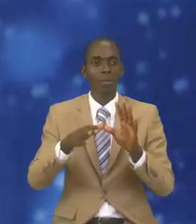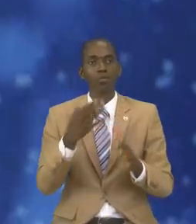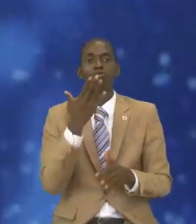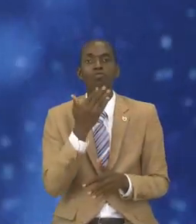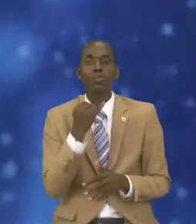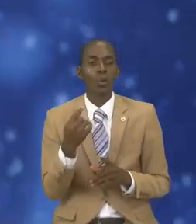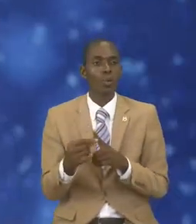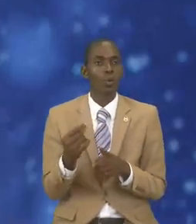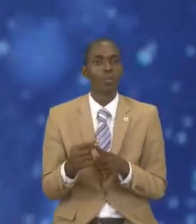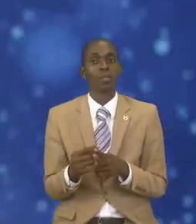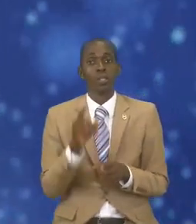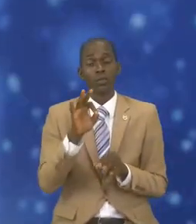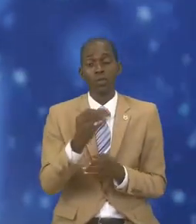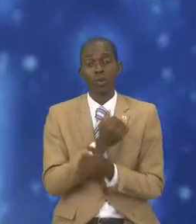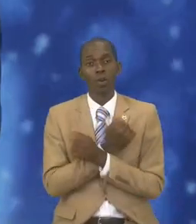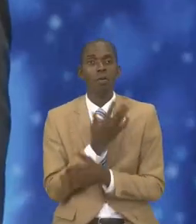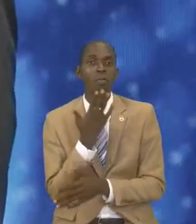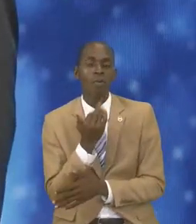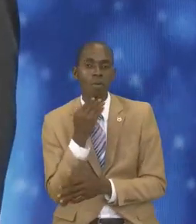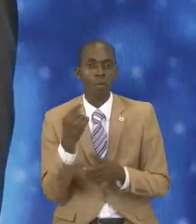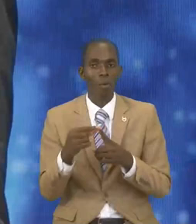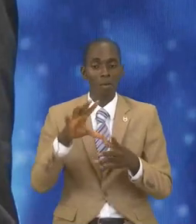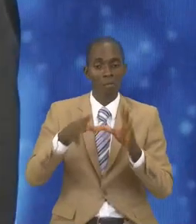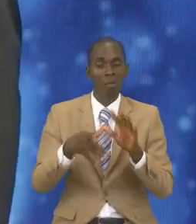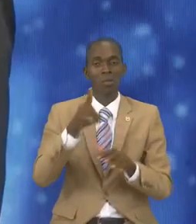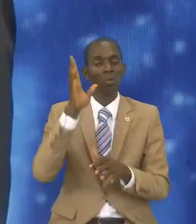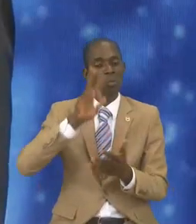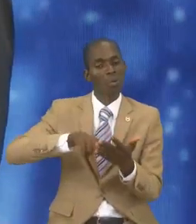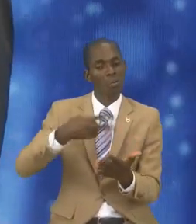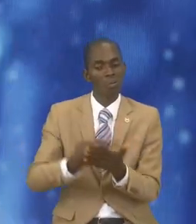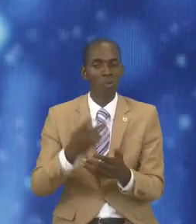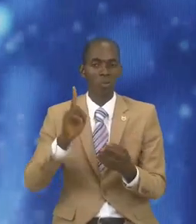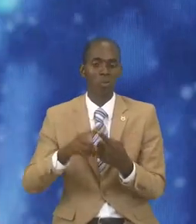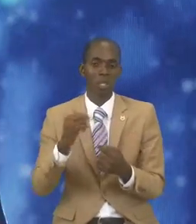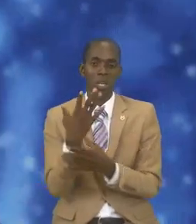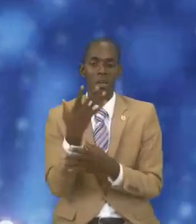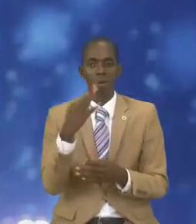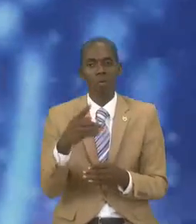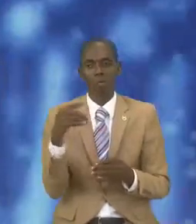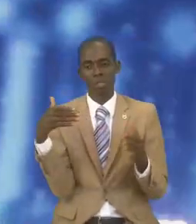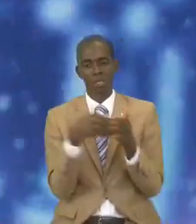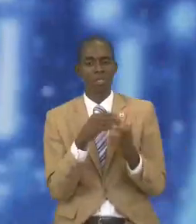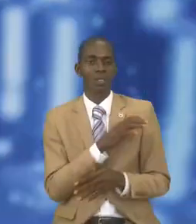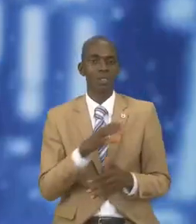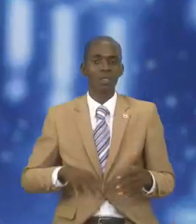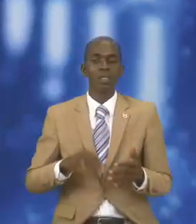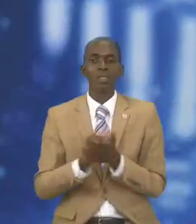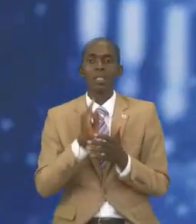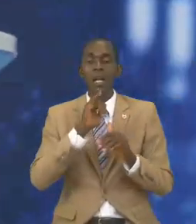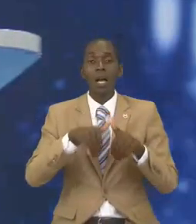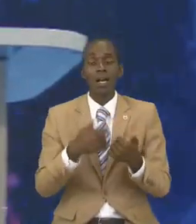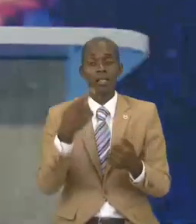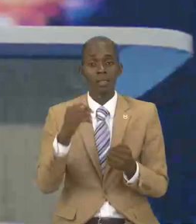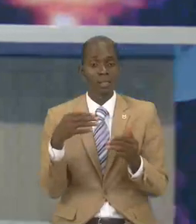Si tu aimes les flatteries, tu vas tomber dans les mains de l'Antéchrist. Et comme